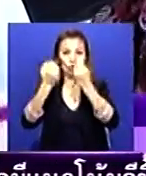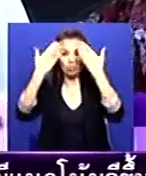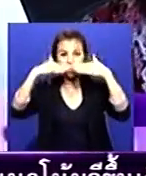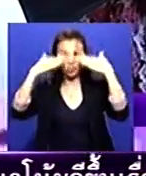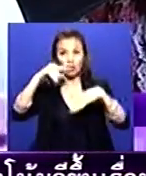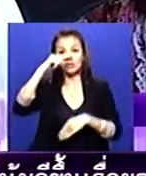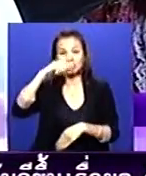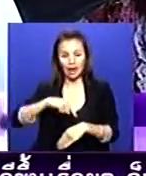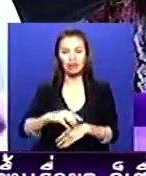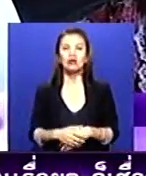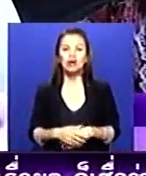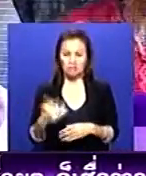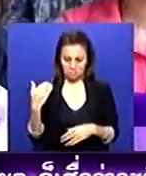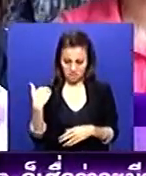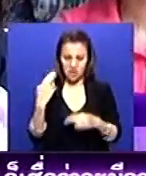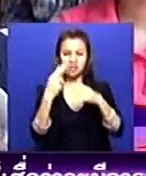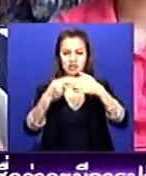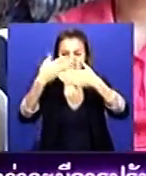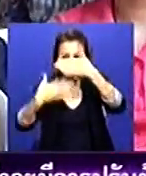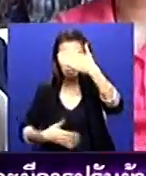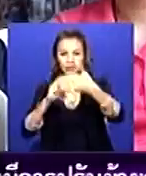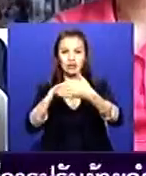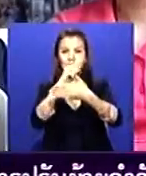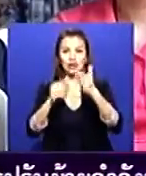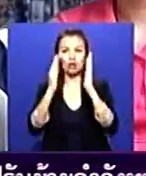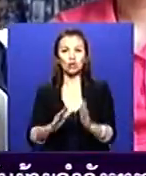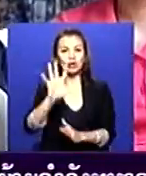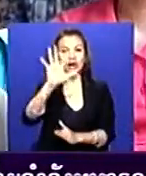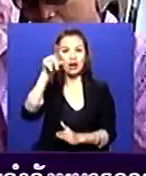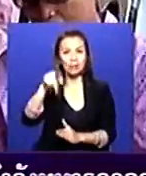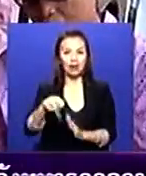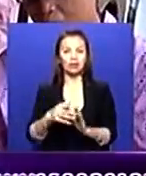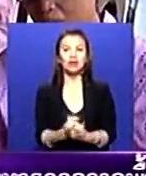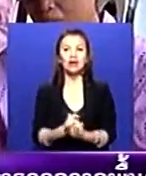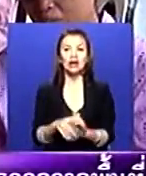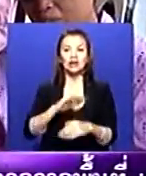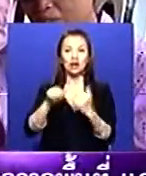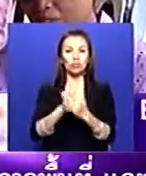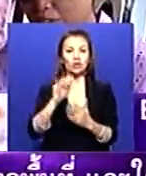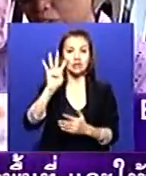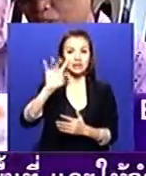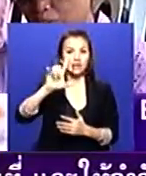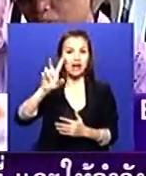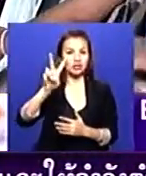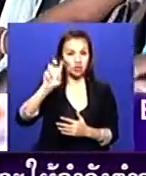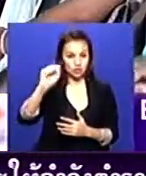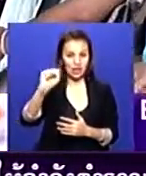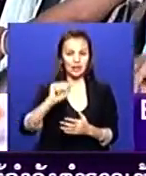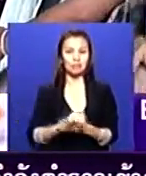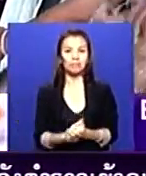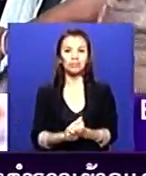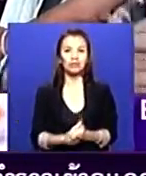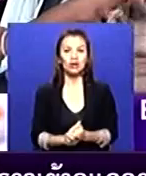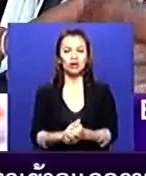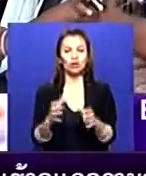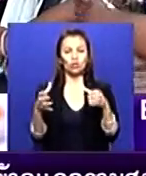งผู้ว่ากทม.ในครั้งนี้มีจำนวน 5,000 คนจากจำนวนผู้มีสิทธิ์เลือกตั้งกว่า 4,200,000 คนและแม้ว่าจะเป็นจ